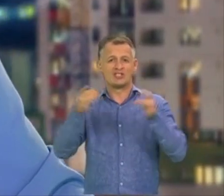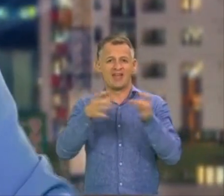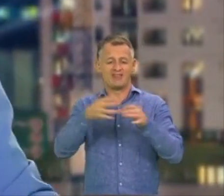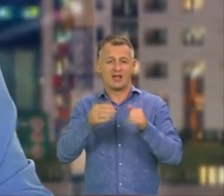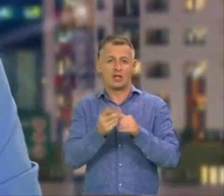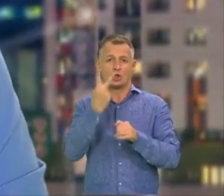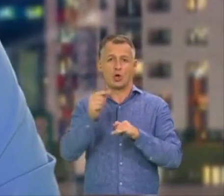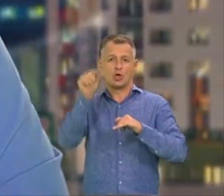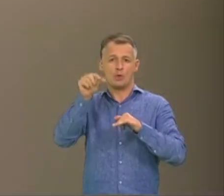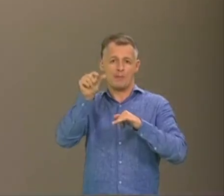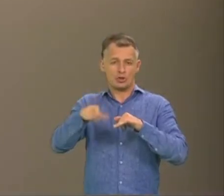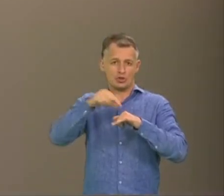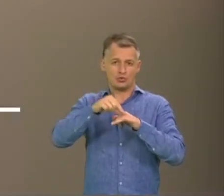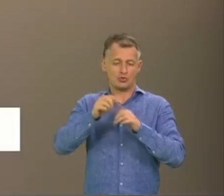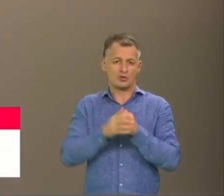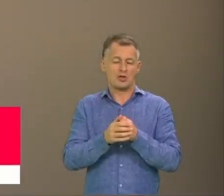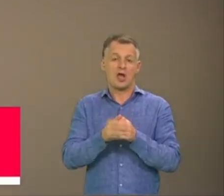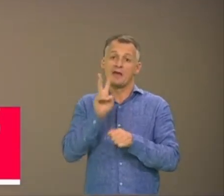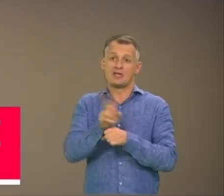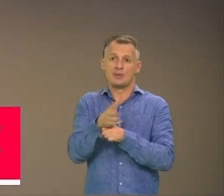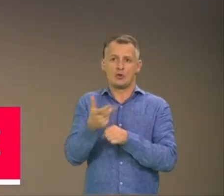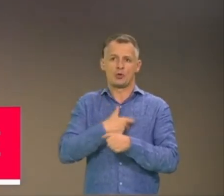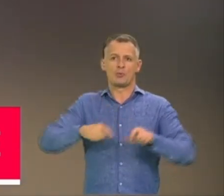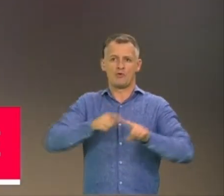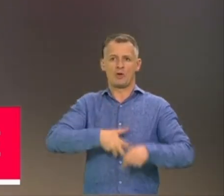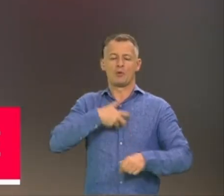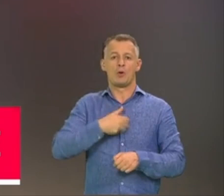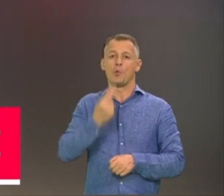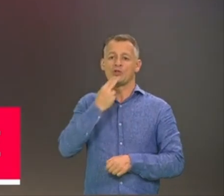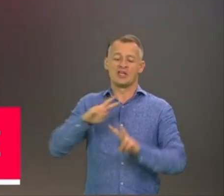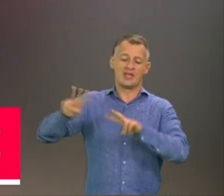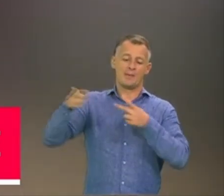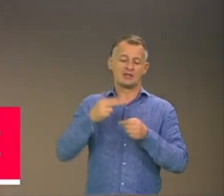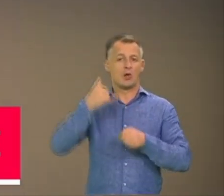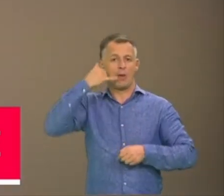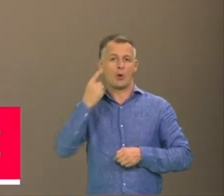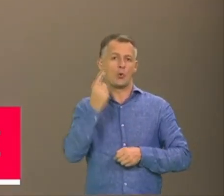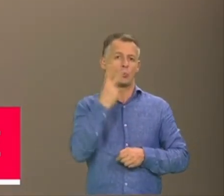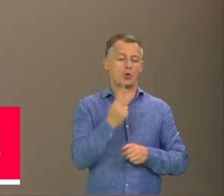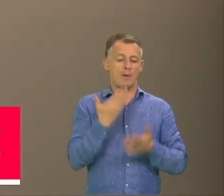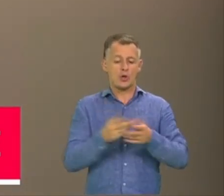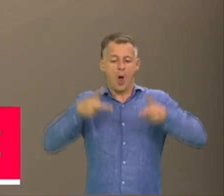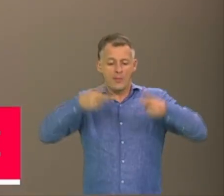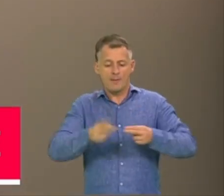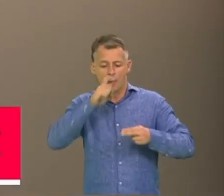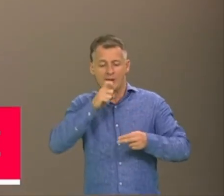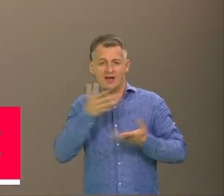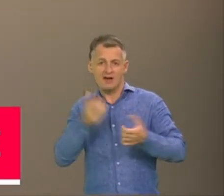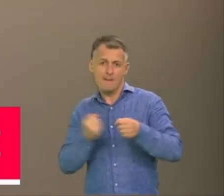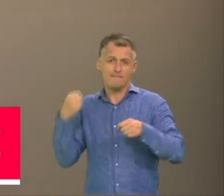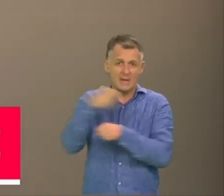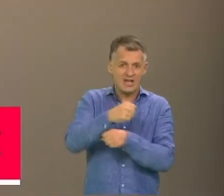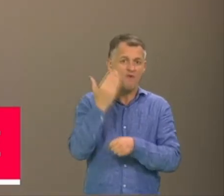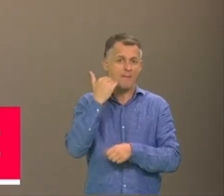urmează imagini și detalii care vă pot afecta emoțional. Polițiștii au fost chemați printr-un apel la 112 să-l oprească pe un bărbat care bătea